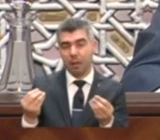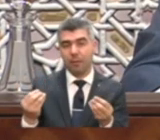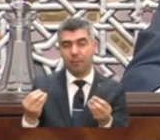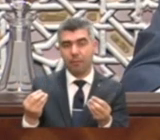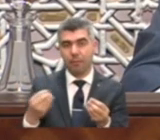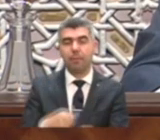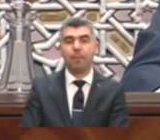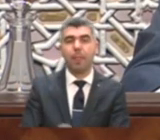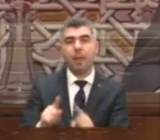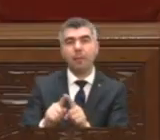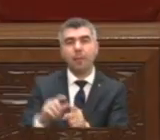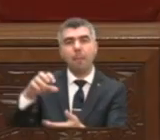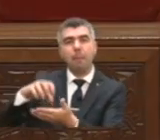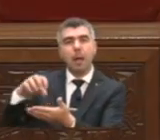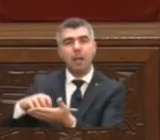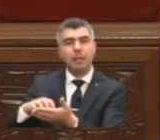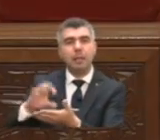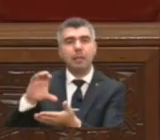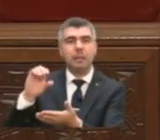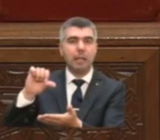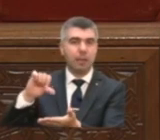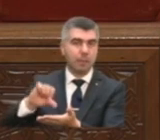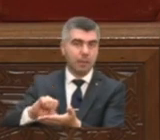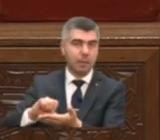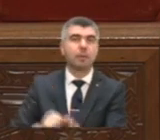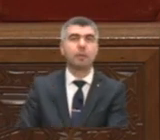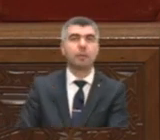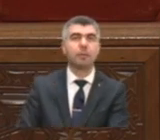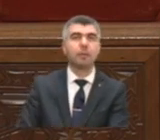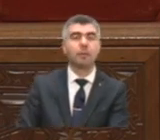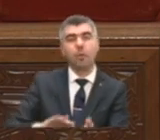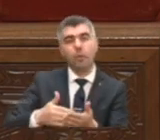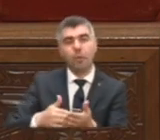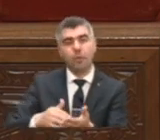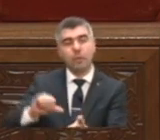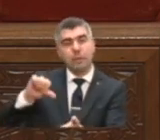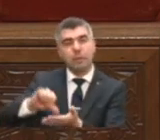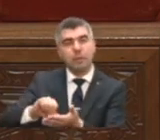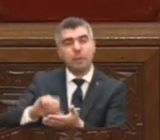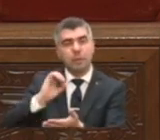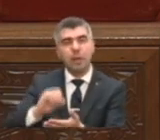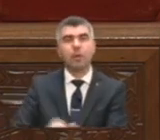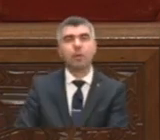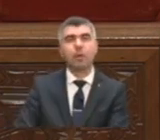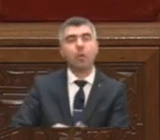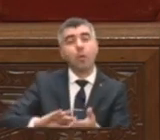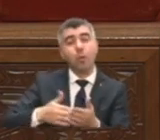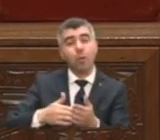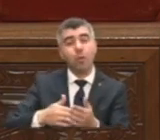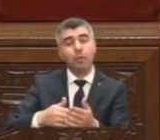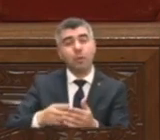ديال الهراوين اللي هي اتفاقيه بعملات مقاطعه مولاي رشيد واللي تقدمت قدام سيدنا